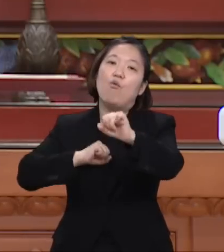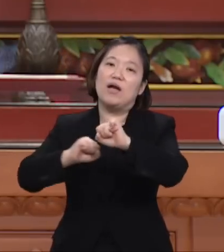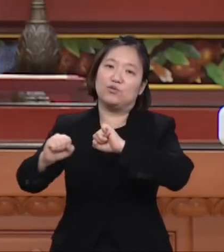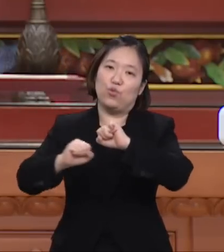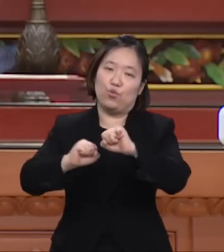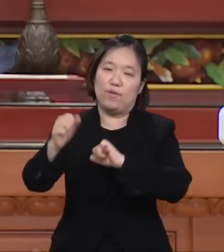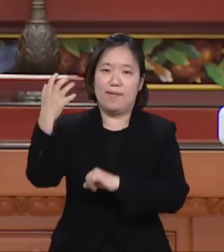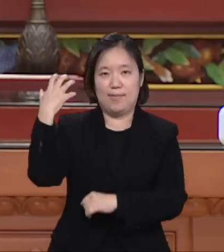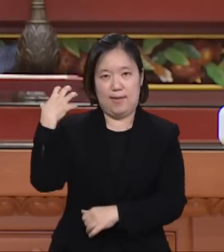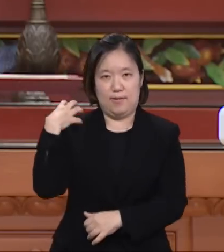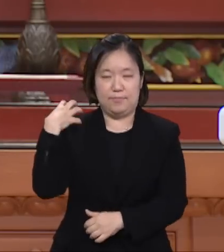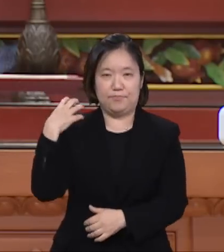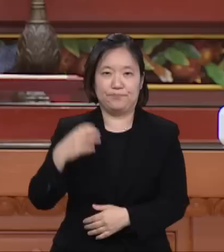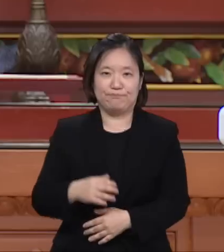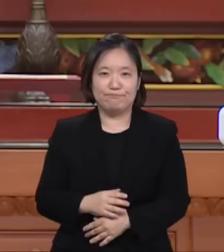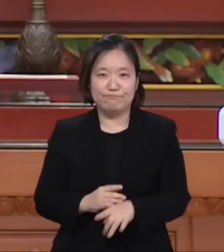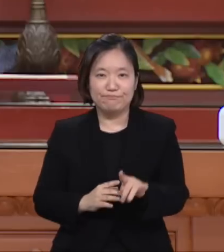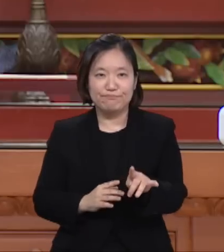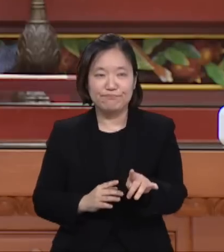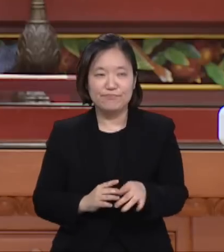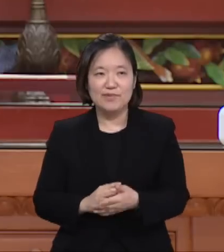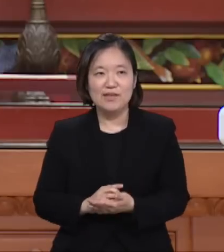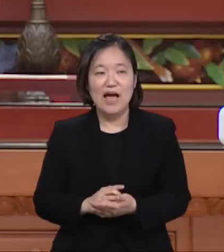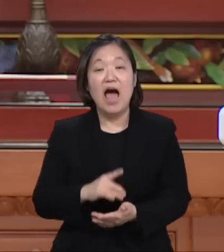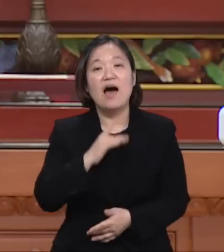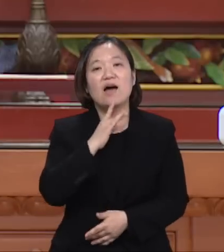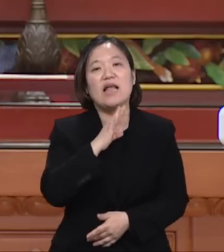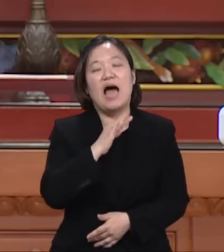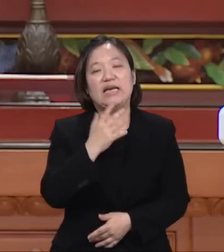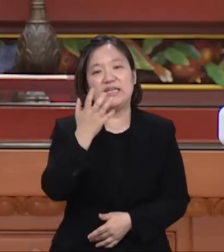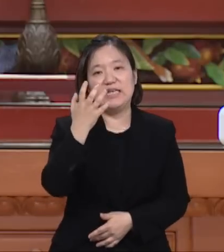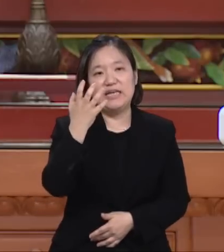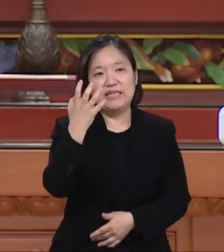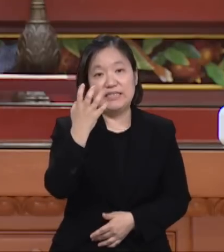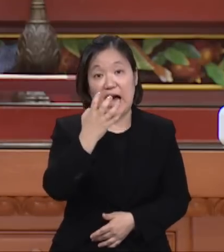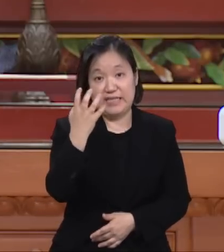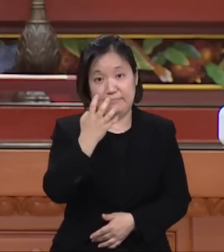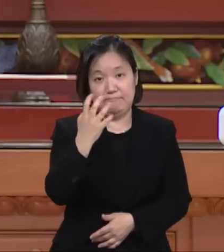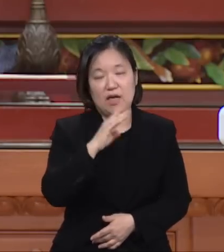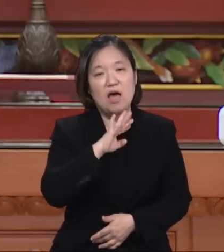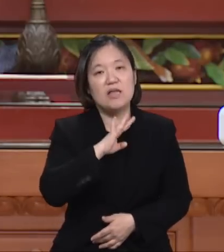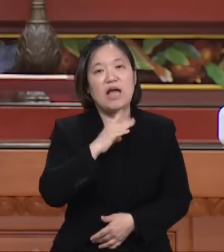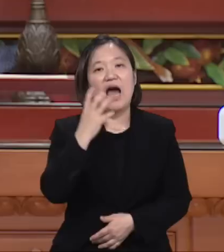하면서 어느덧 시절 인연이 무르익어 가지고